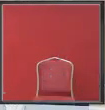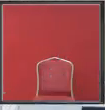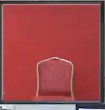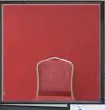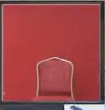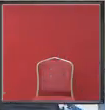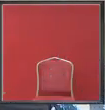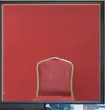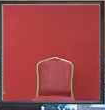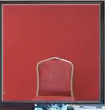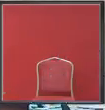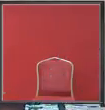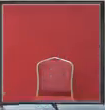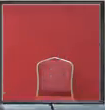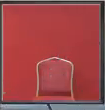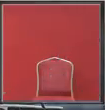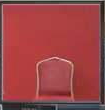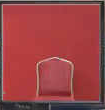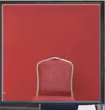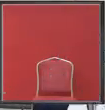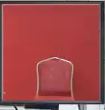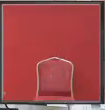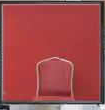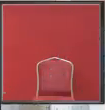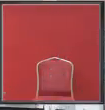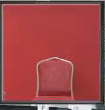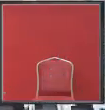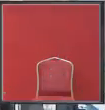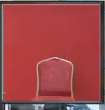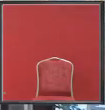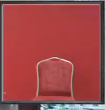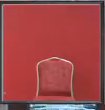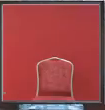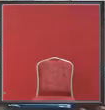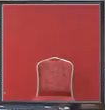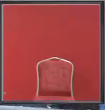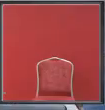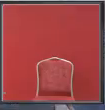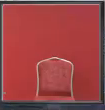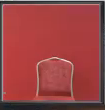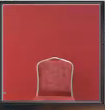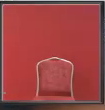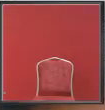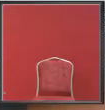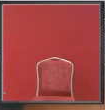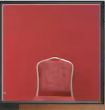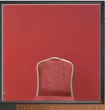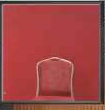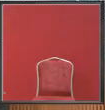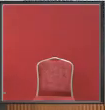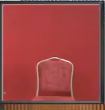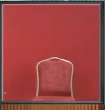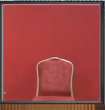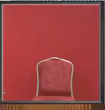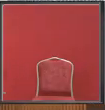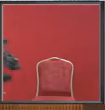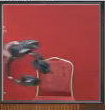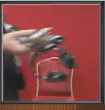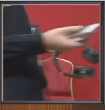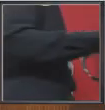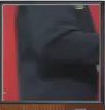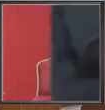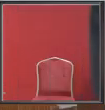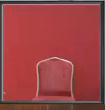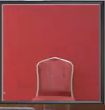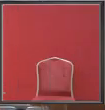praktis peruntukan lumen kepada kita ngetik kademik akan disalurkan selain daripada itu Kementerian juga memberi jaminan